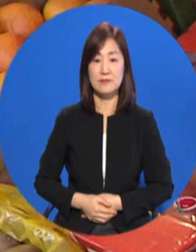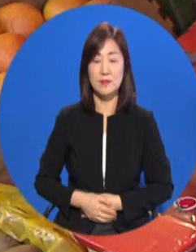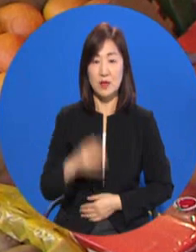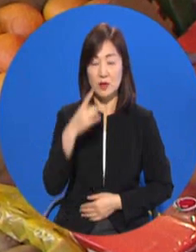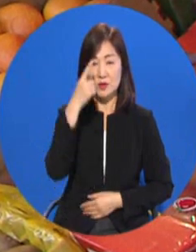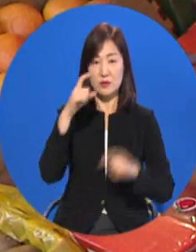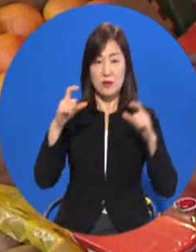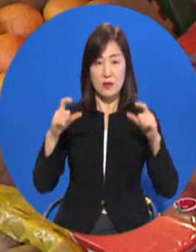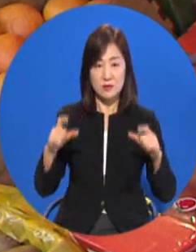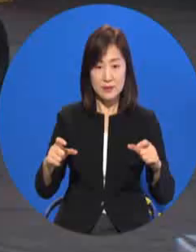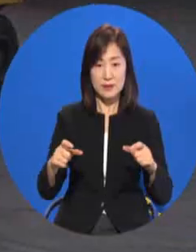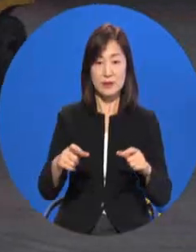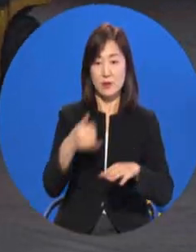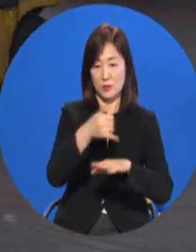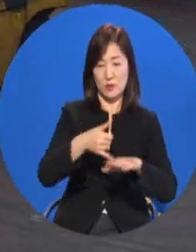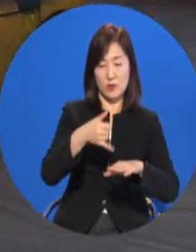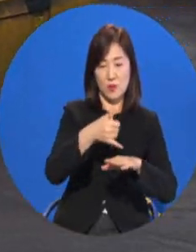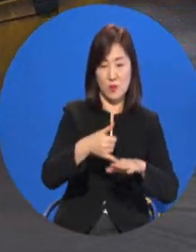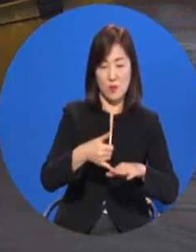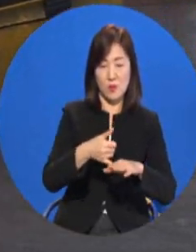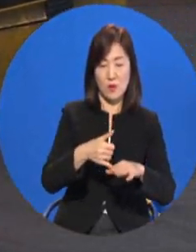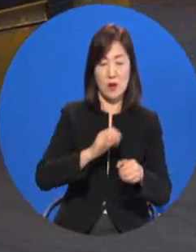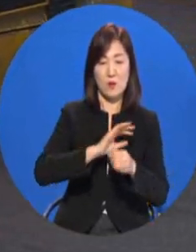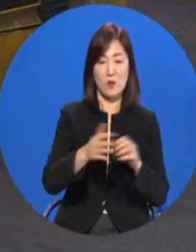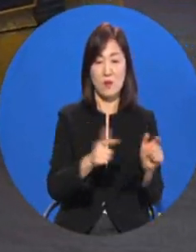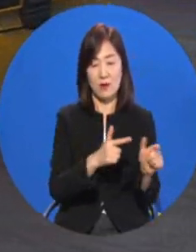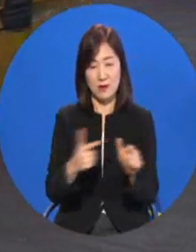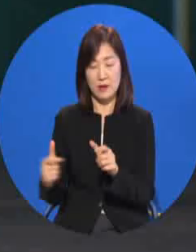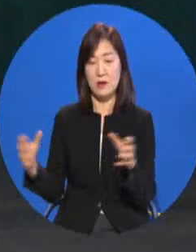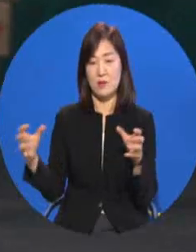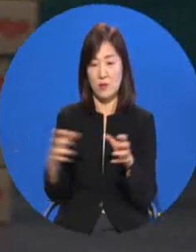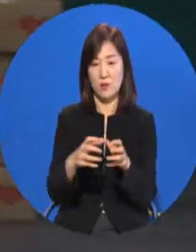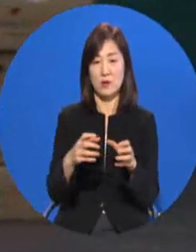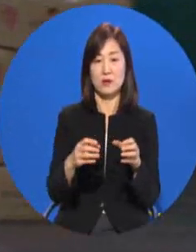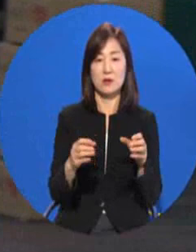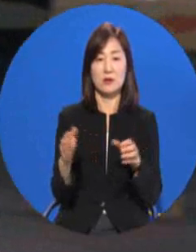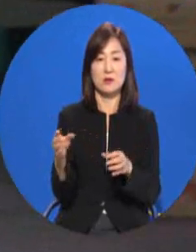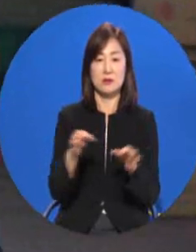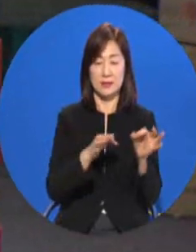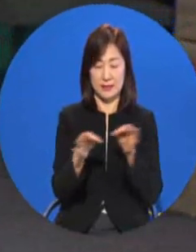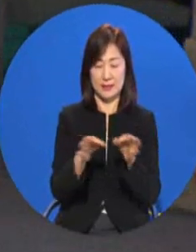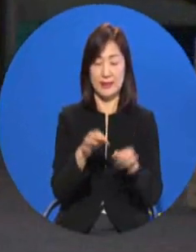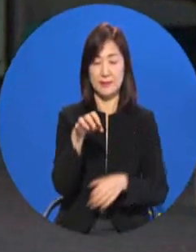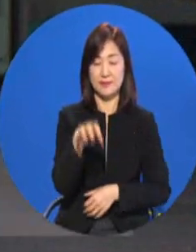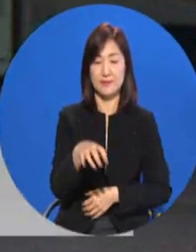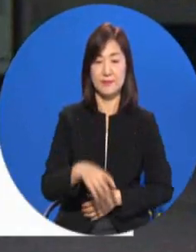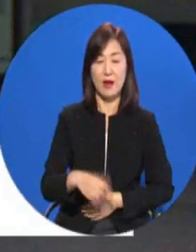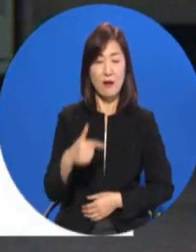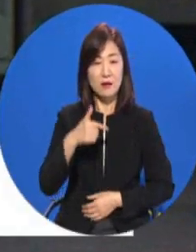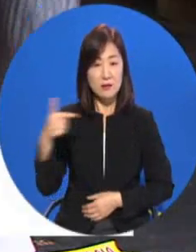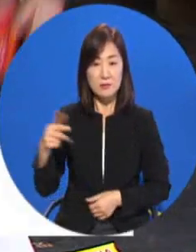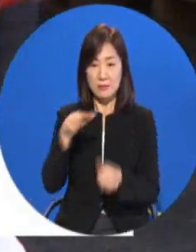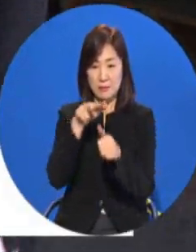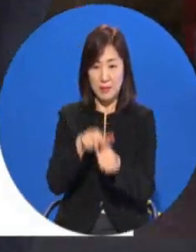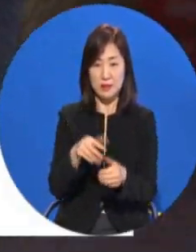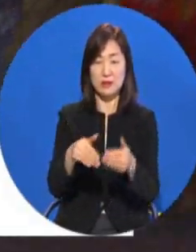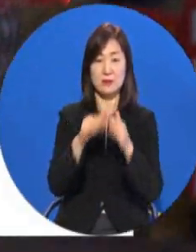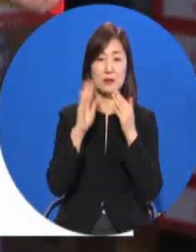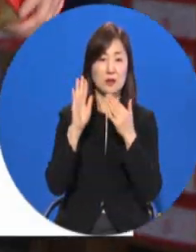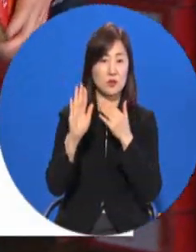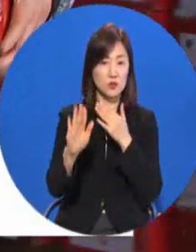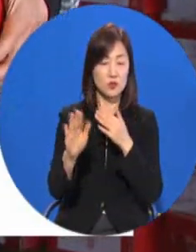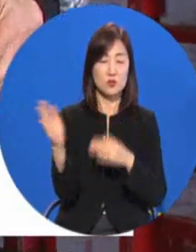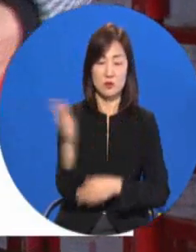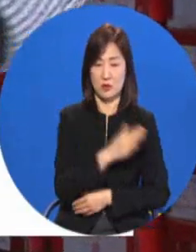순천 지역 농가에서 생산되는 첨가물들이 한데 모이는 순천 c 농산물 도매시장 대형 식자재 마트 들이 생긴 몇해 전부터